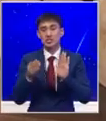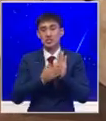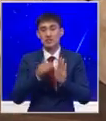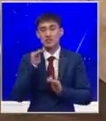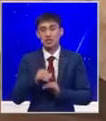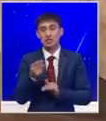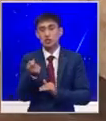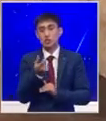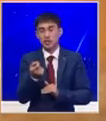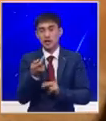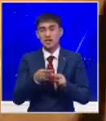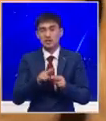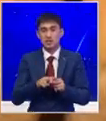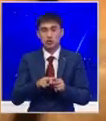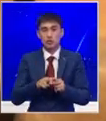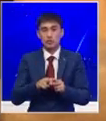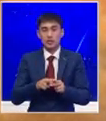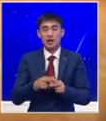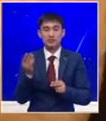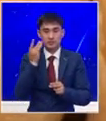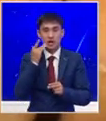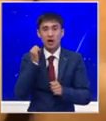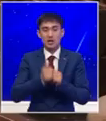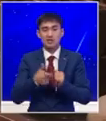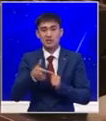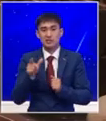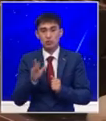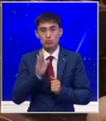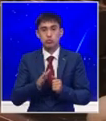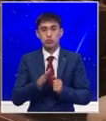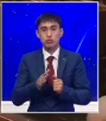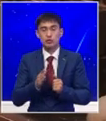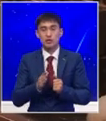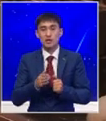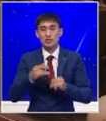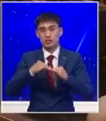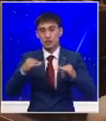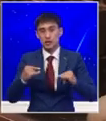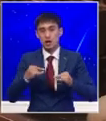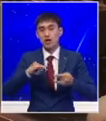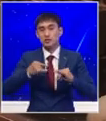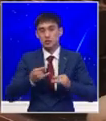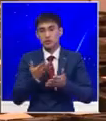тысяч тонн зерна. А это значит, что, как и прежде, каждый гражданин будет иметь на своем дастархане